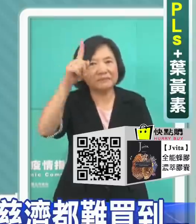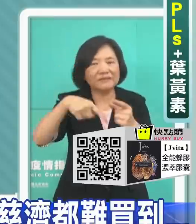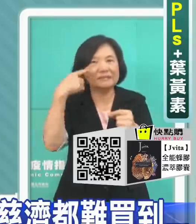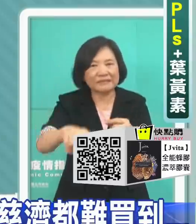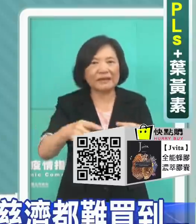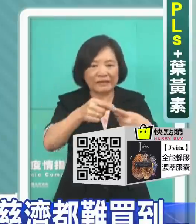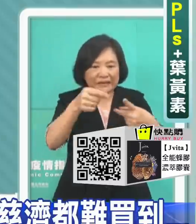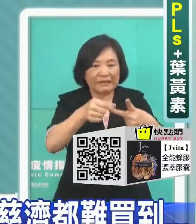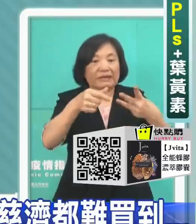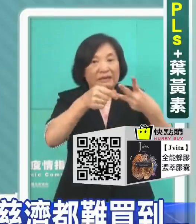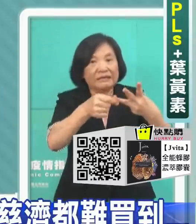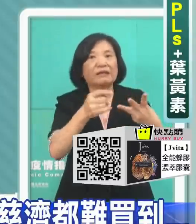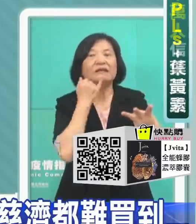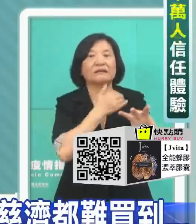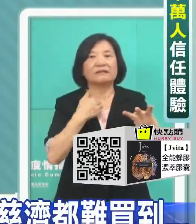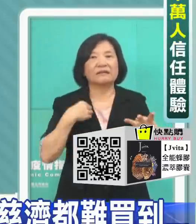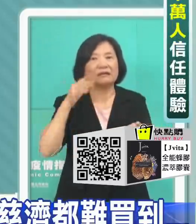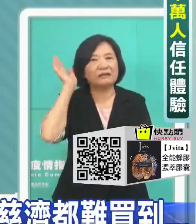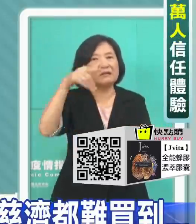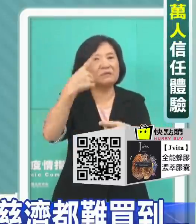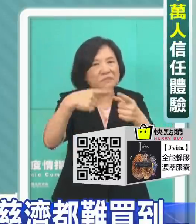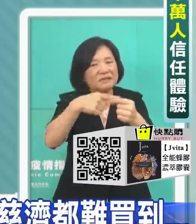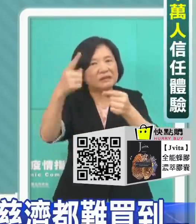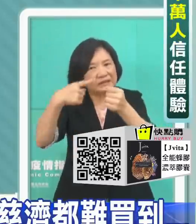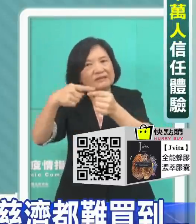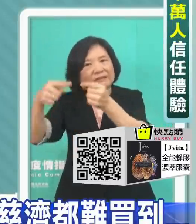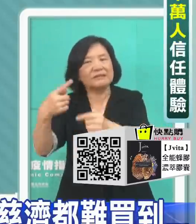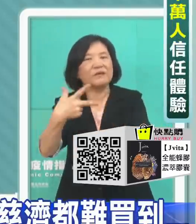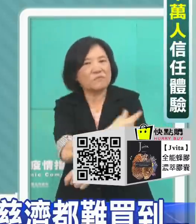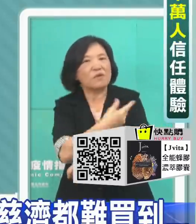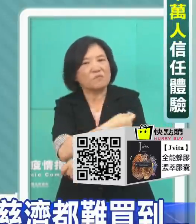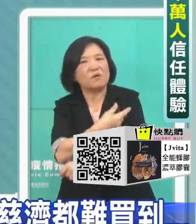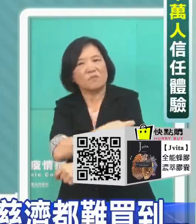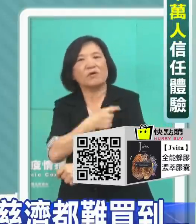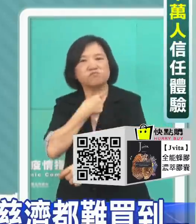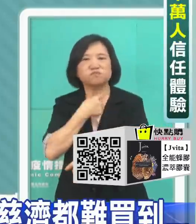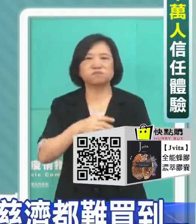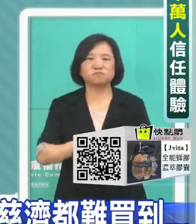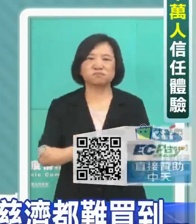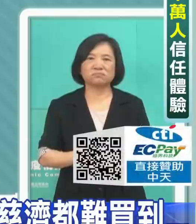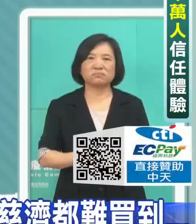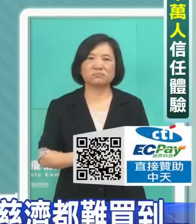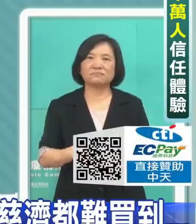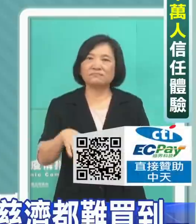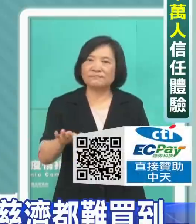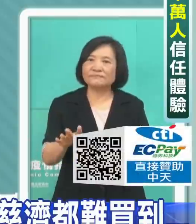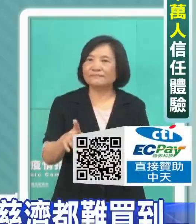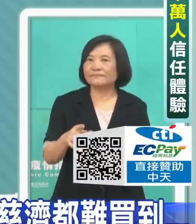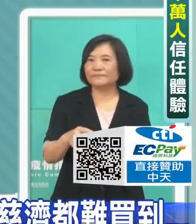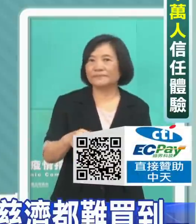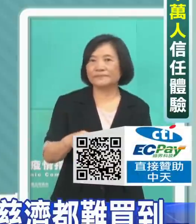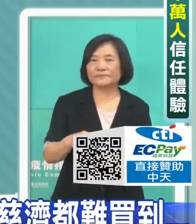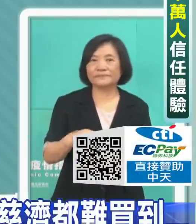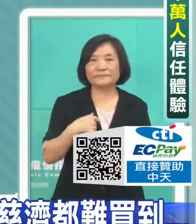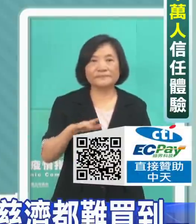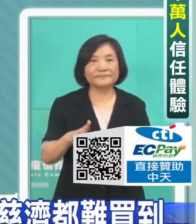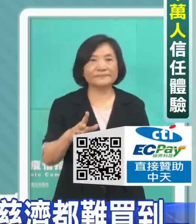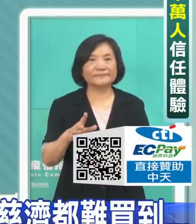以搞不好就变成每年要打一千，在每年要加1600万剂、啊，所以这样